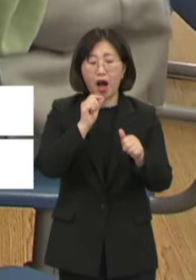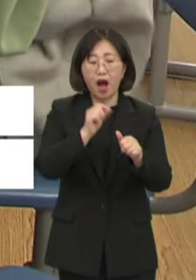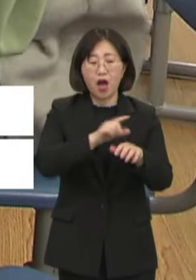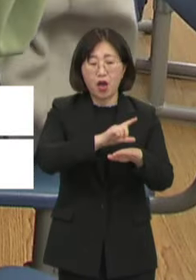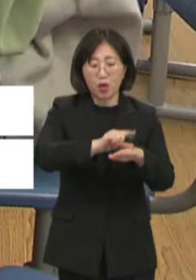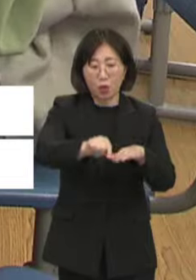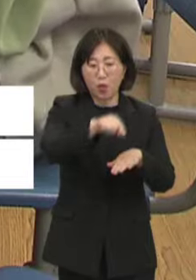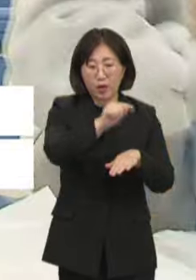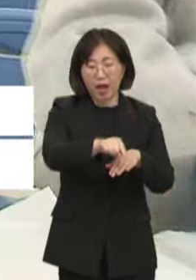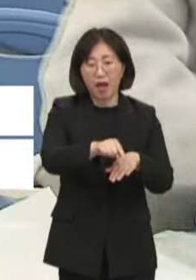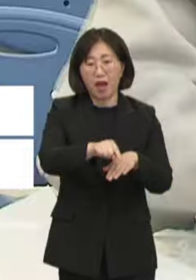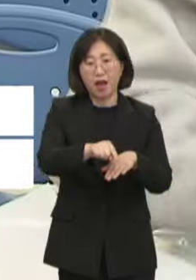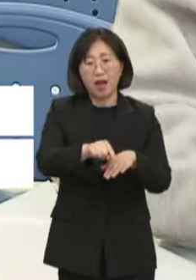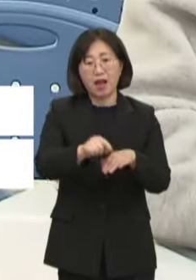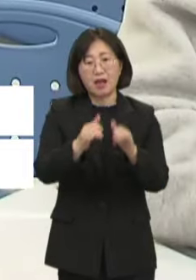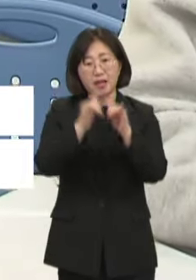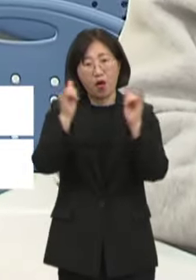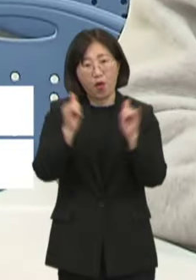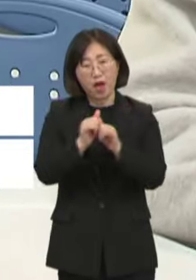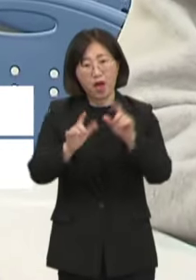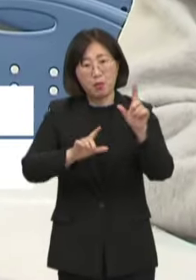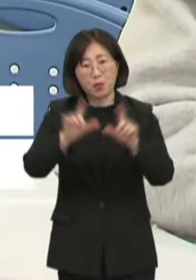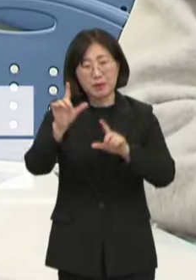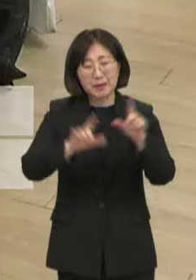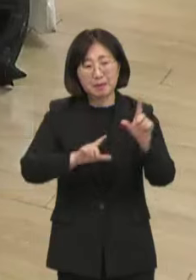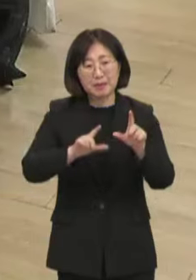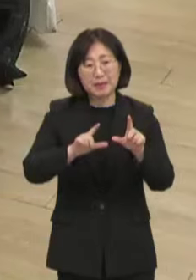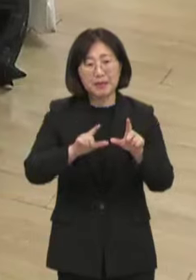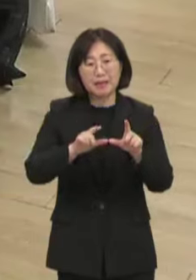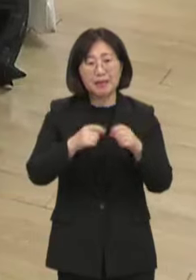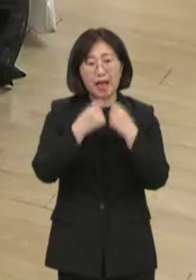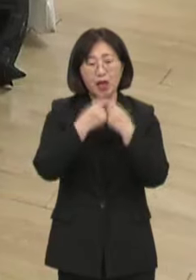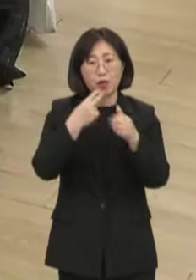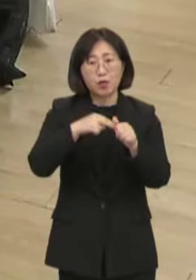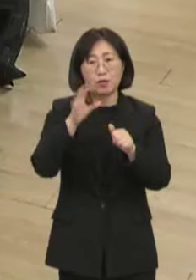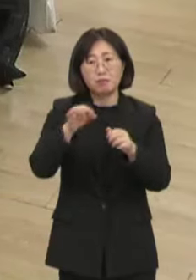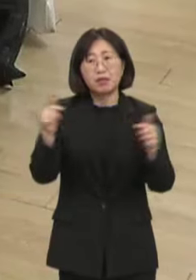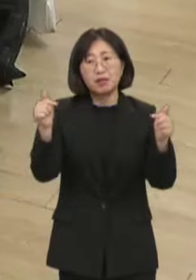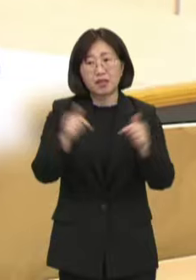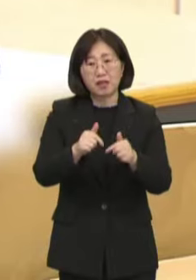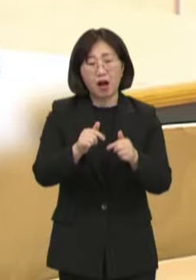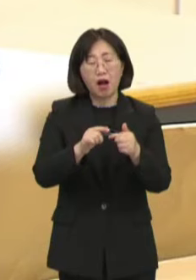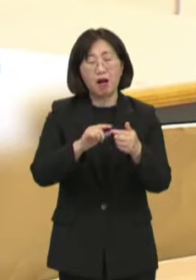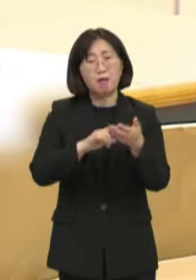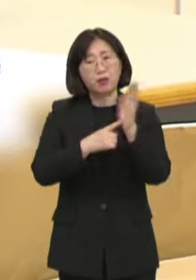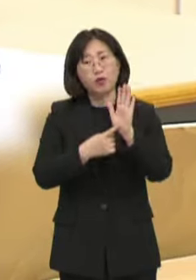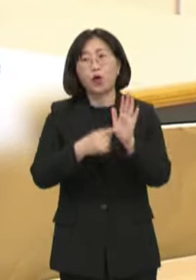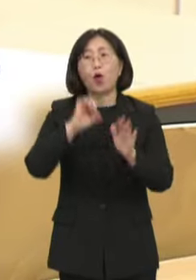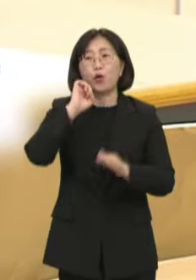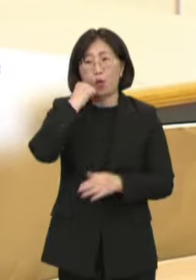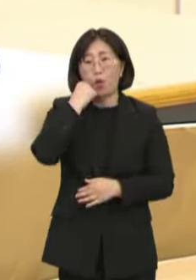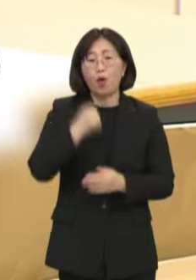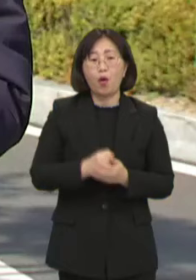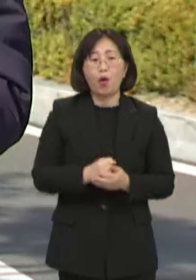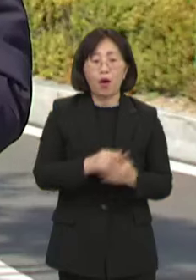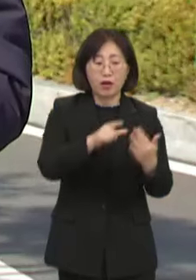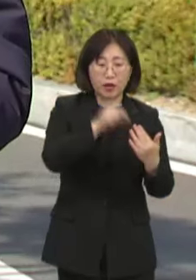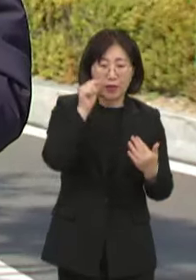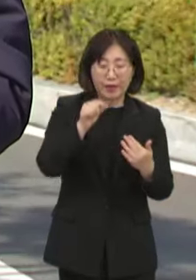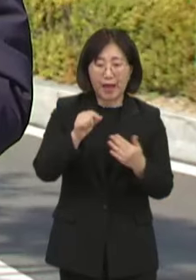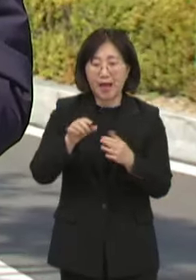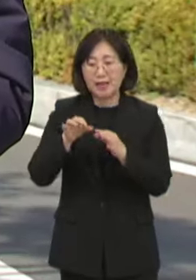사교육비 절감을 위한 사회적 모델 수립이 불가능하다는 문제점도 우려됩니다. 선택과 집중에 따른